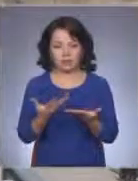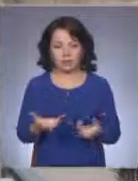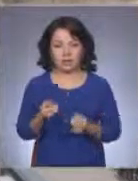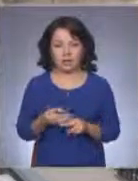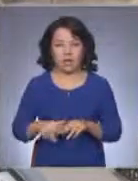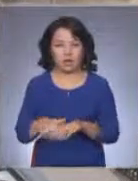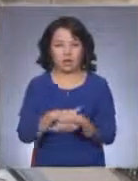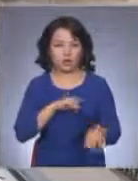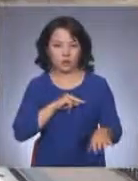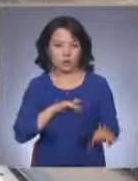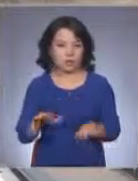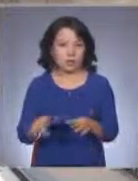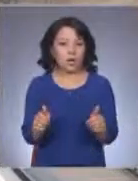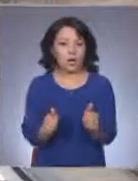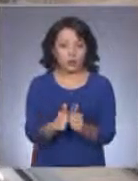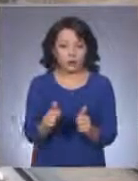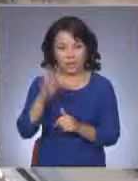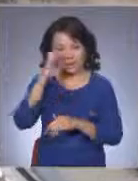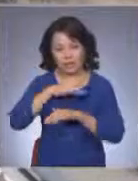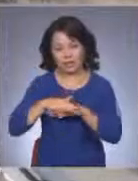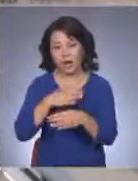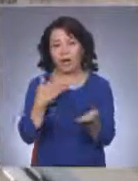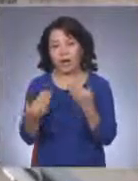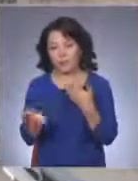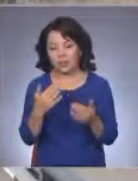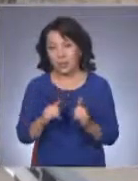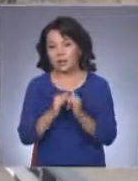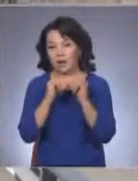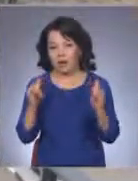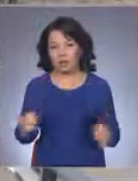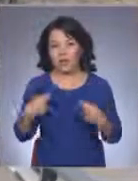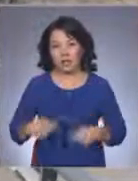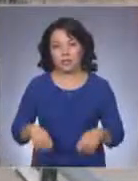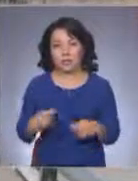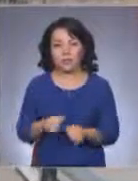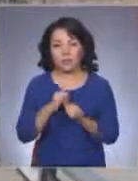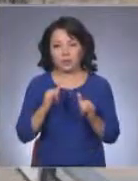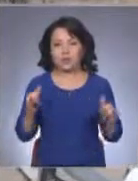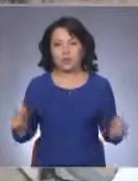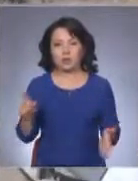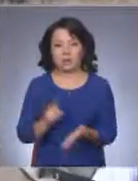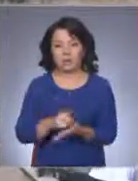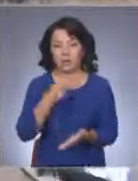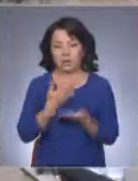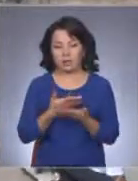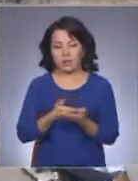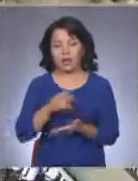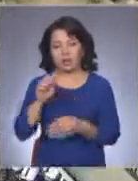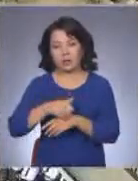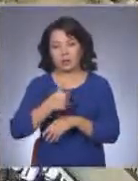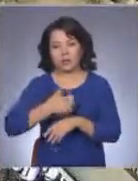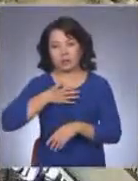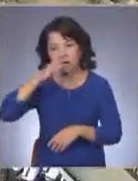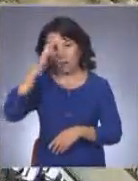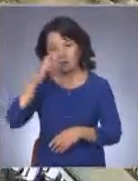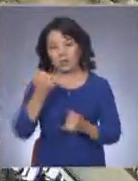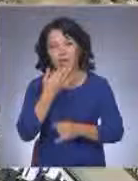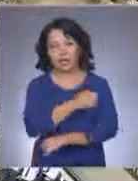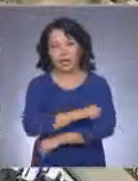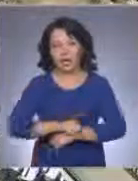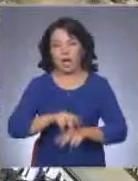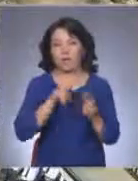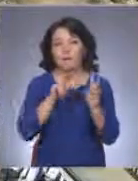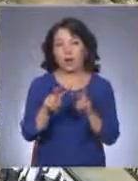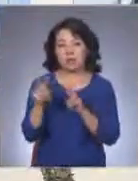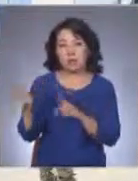шара нәтижесінде көршілес елмен қарым-қатынасы нығайып, сауда-саттық одан әрі ұлғая түседі, деді елбасы. Айта кетейік, шекарадағы